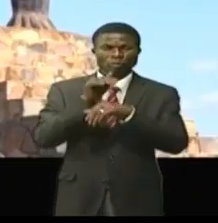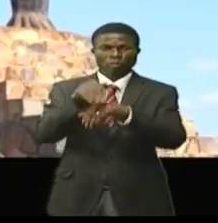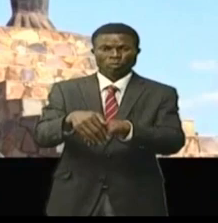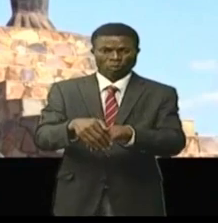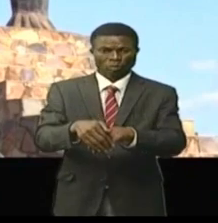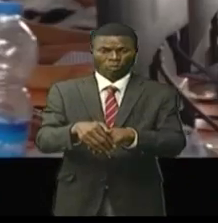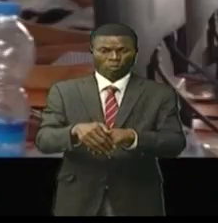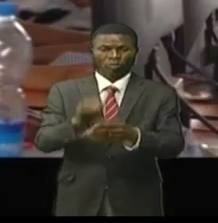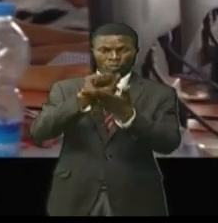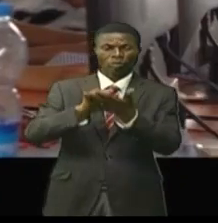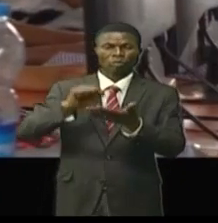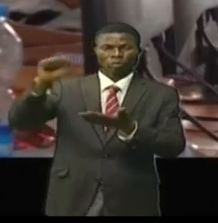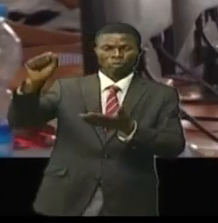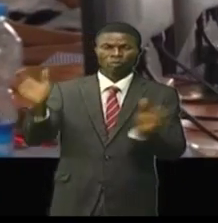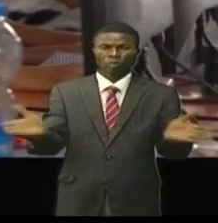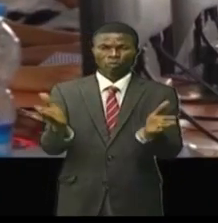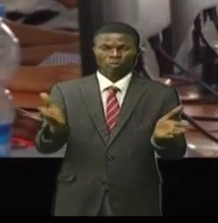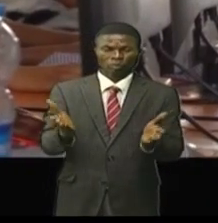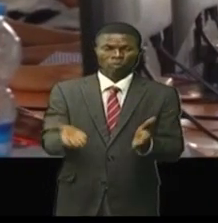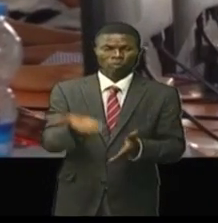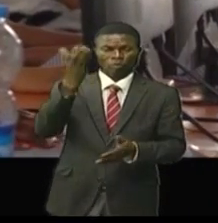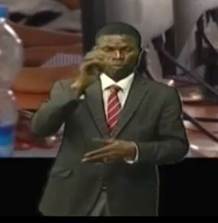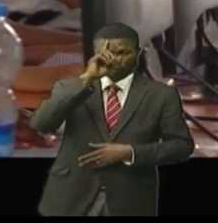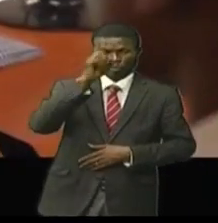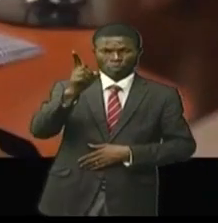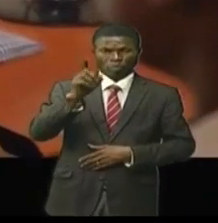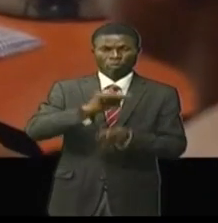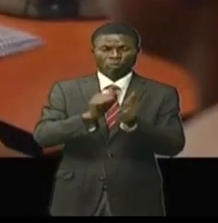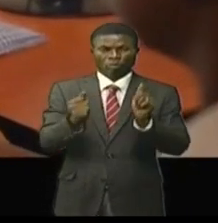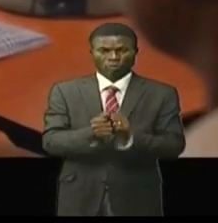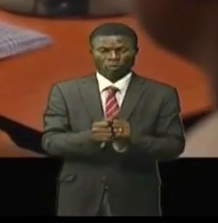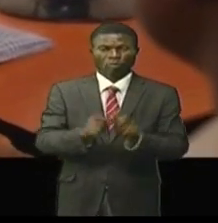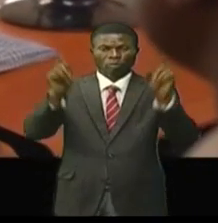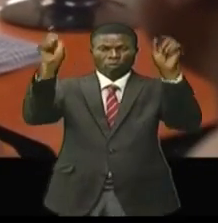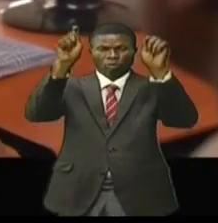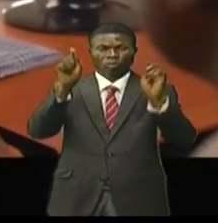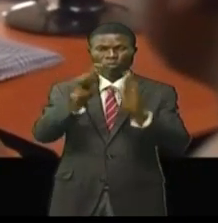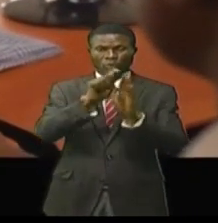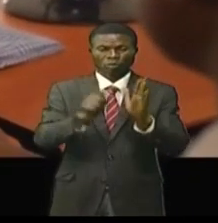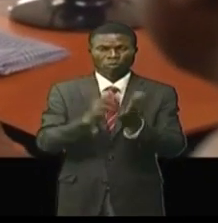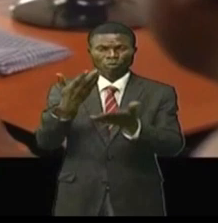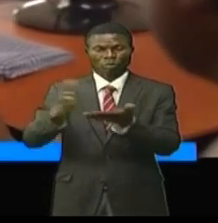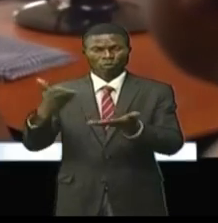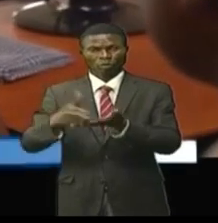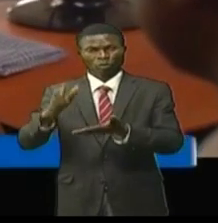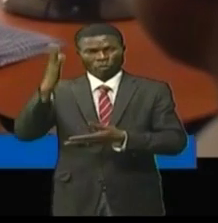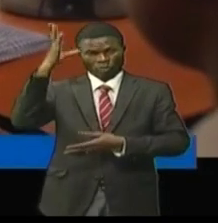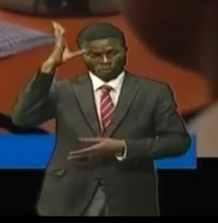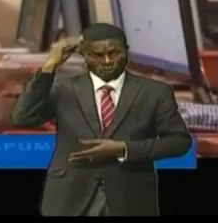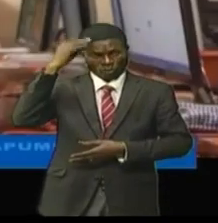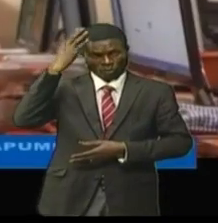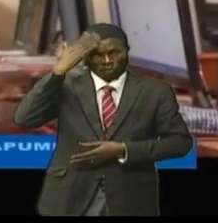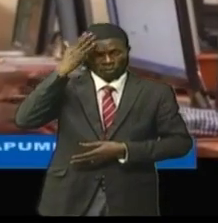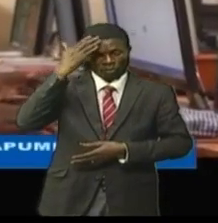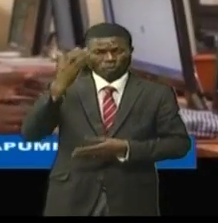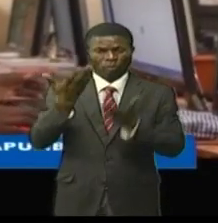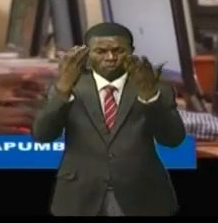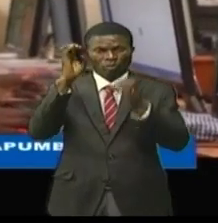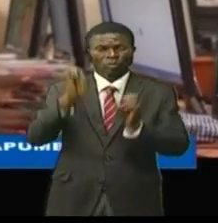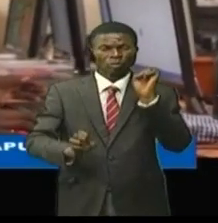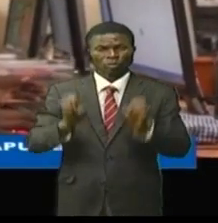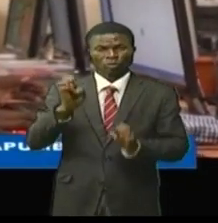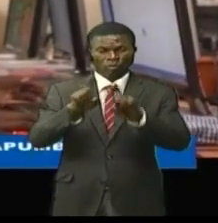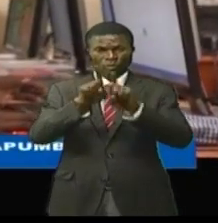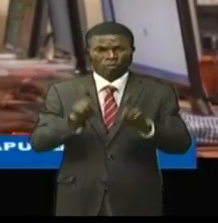à un séminaire de renforcement des capacités sur les thèmes partage de connaissances, diffusion des études, d'évaluation